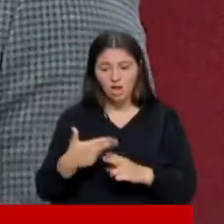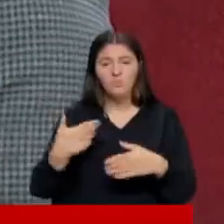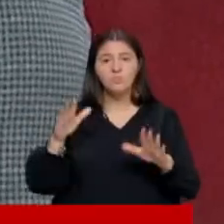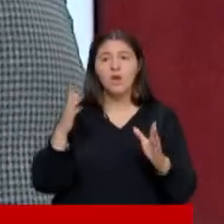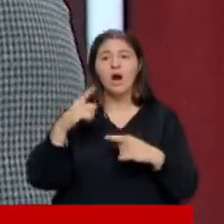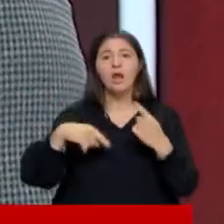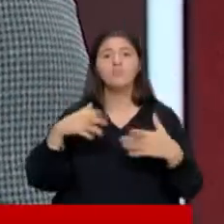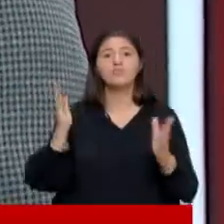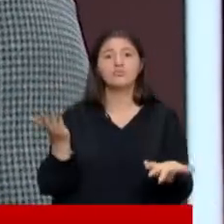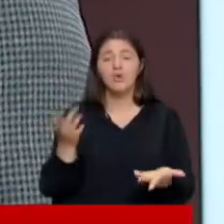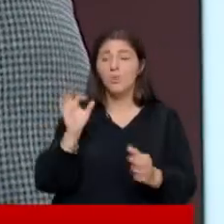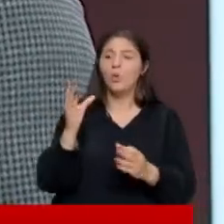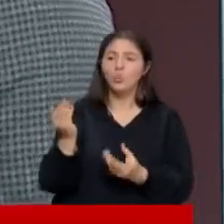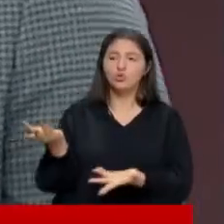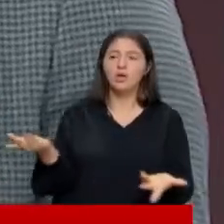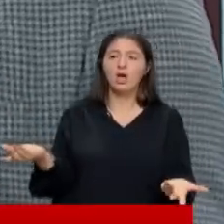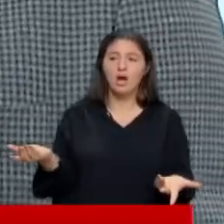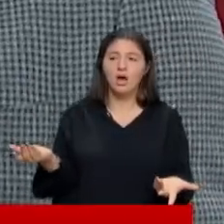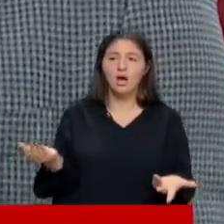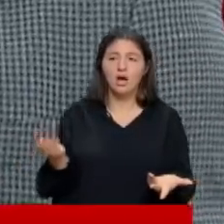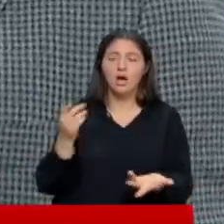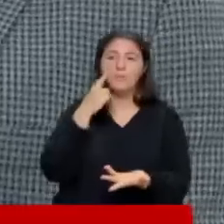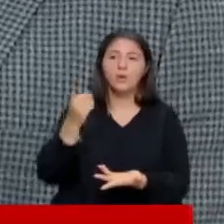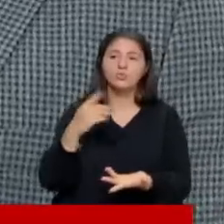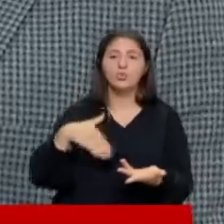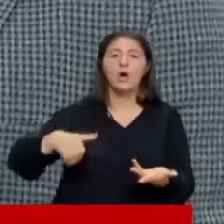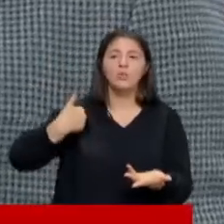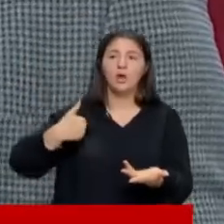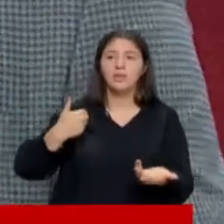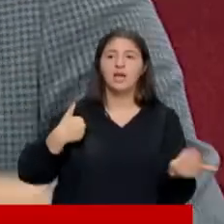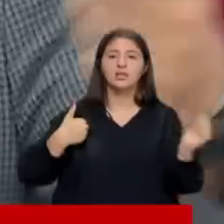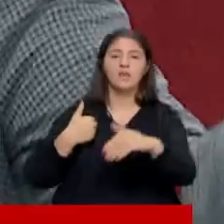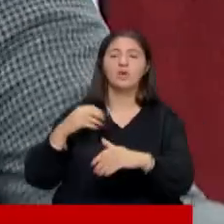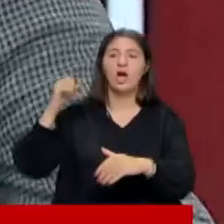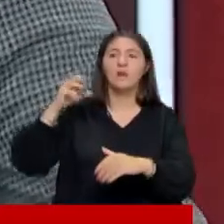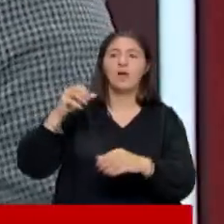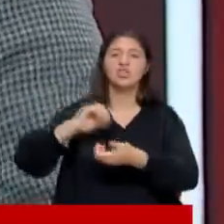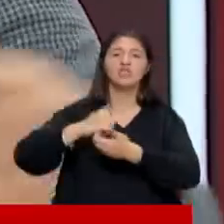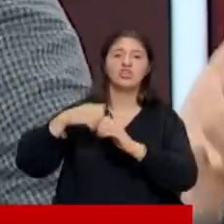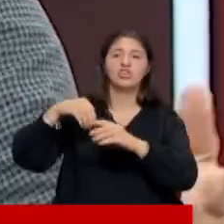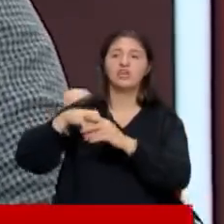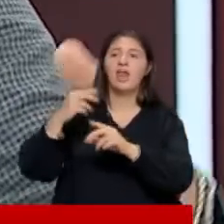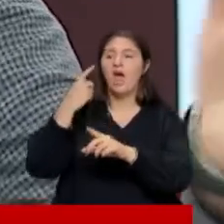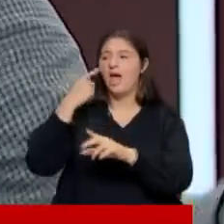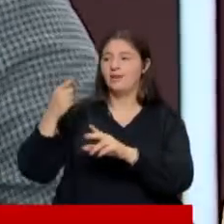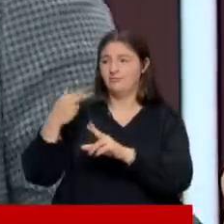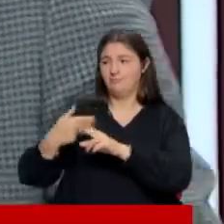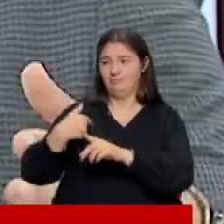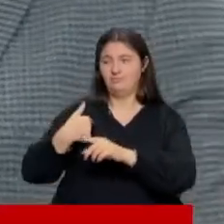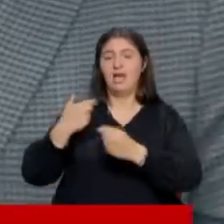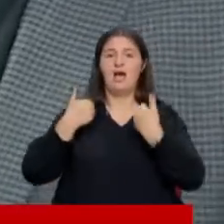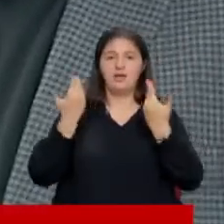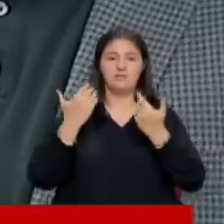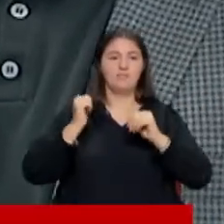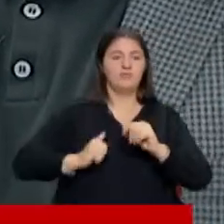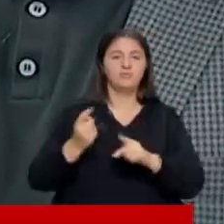aramazsın Hiç mi E şimdi Öyle olunca bakıyorsun avukatlıktan gelmiş AK Parti teşkilatlarını referanslarıyla hakim olmuş